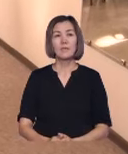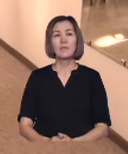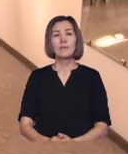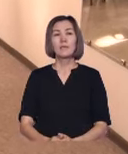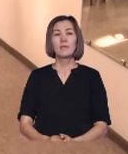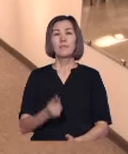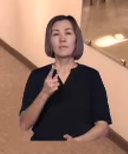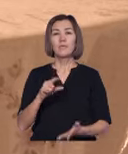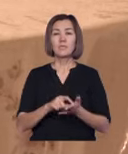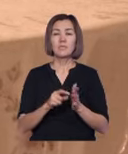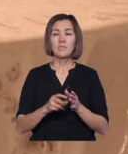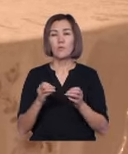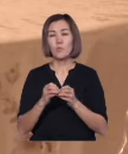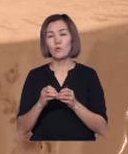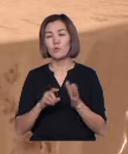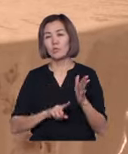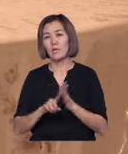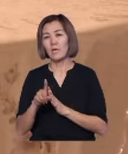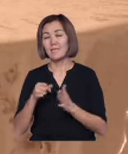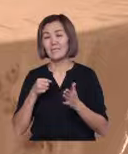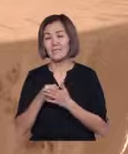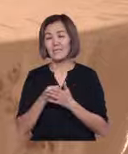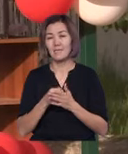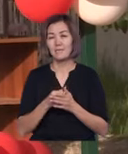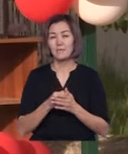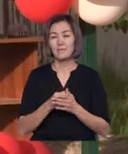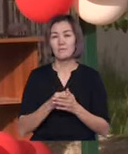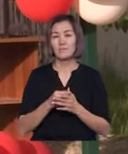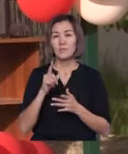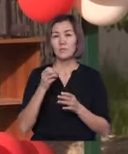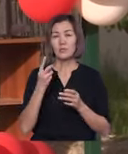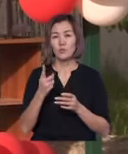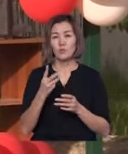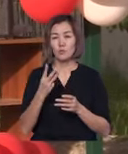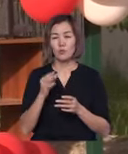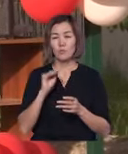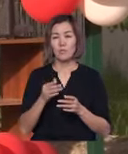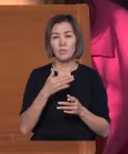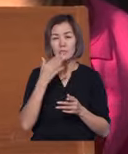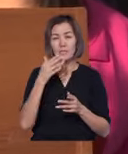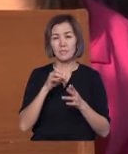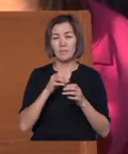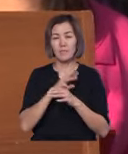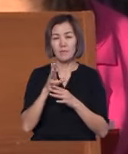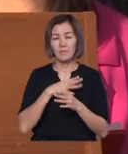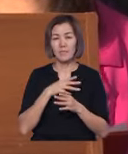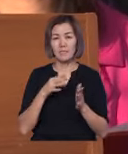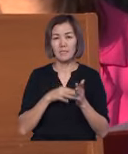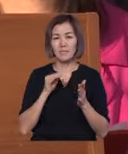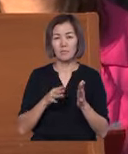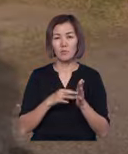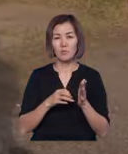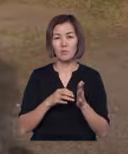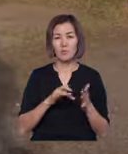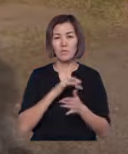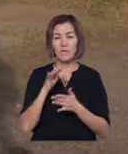1 мен 10-ші сынып аралығында 121 мыңнан аса оқушы бар. Оның 103 мыңға жуығы жазғы демалыспен қамтылады. Ал 8900 бала қала